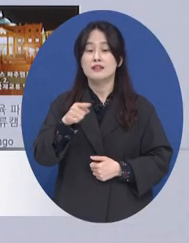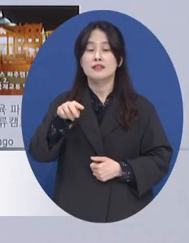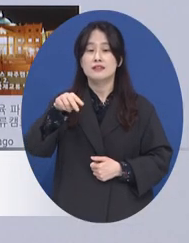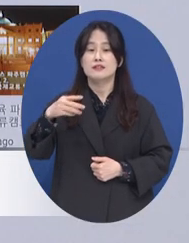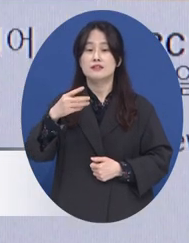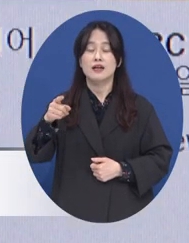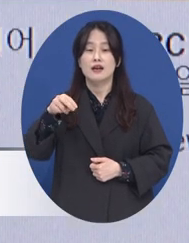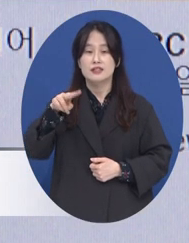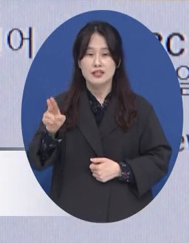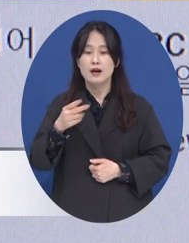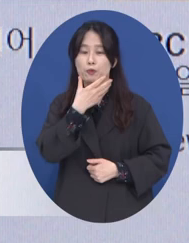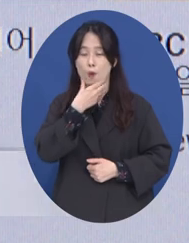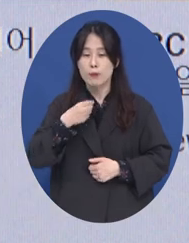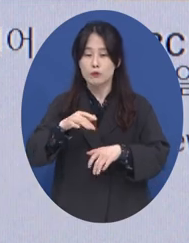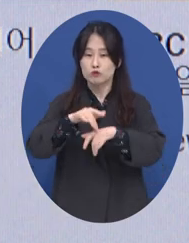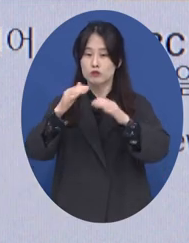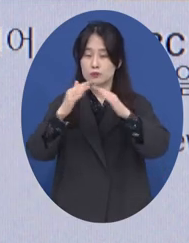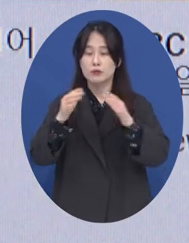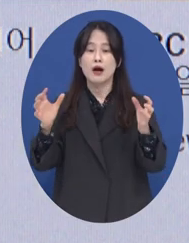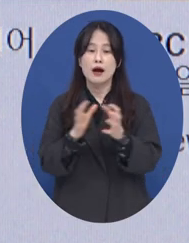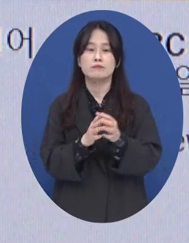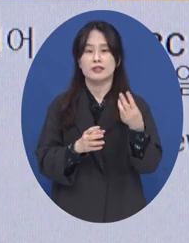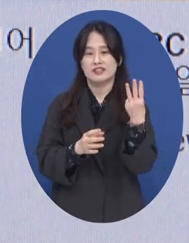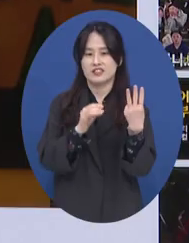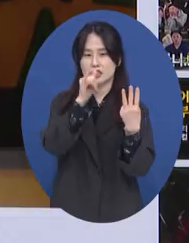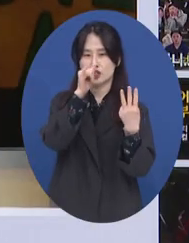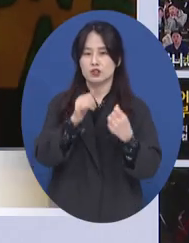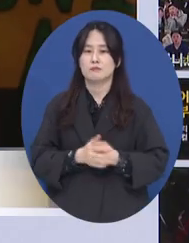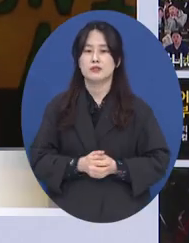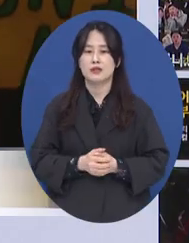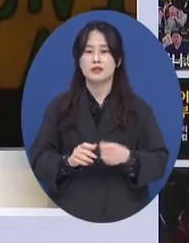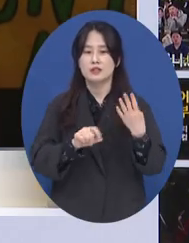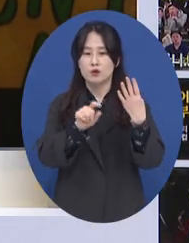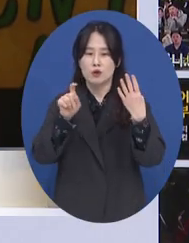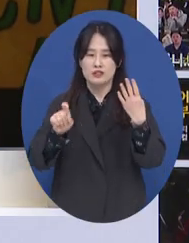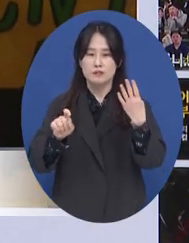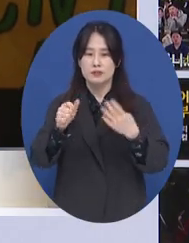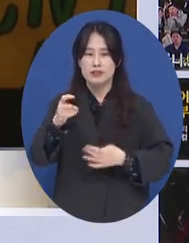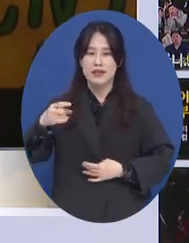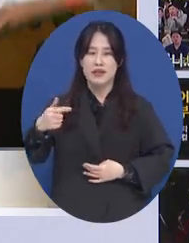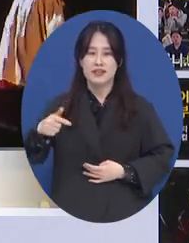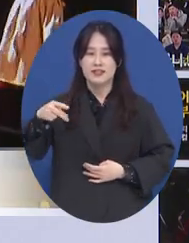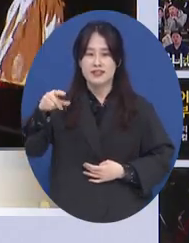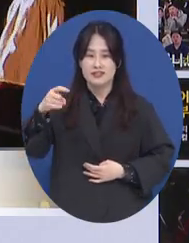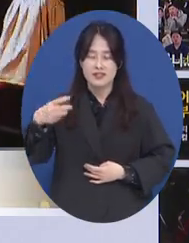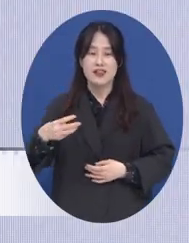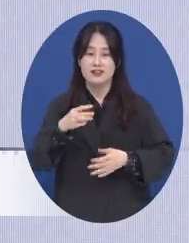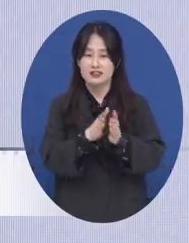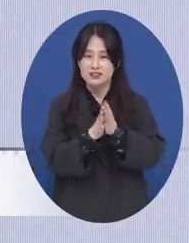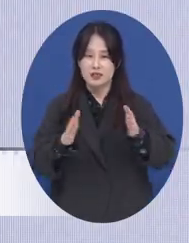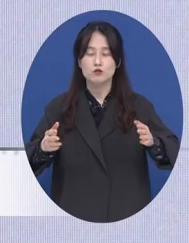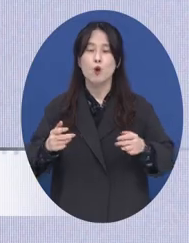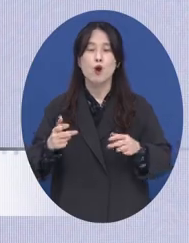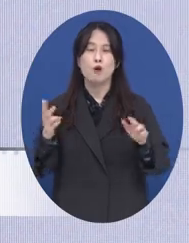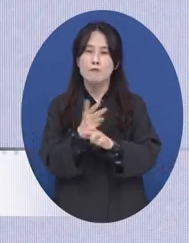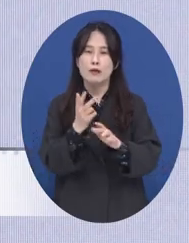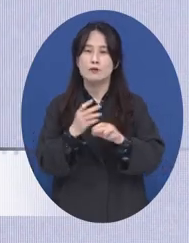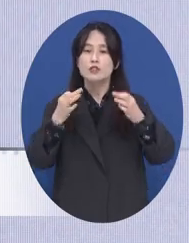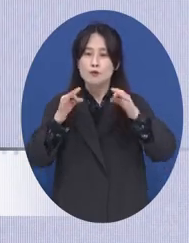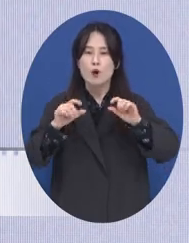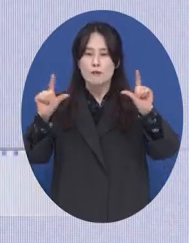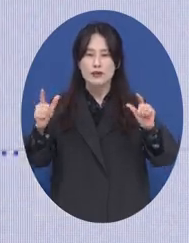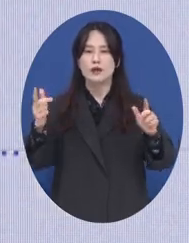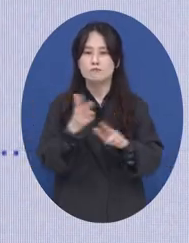않아 스타샷 행복한 인형의 집 등 총 3편 11 헨젤과 그레텔 을 시작으로 매주 금요일마다 순차적으로